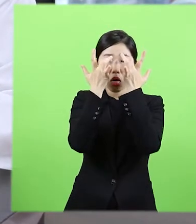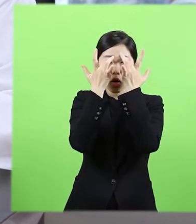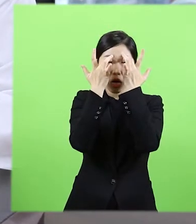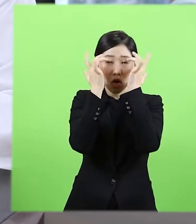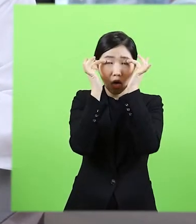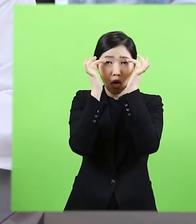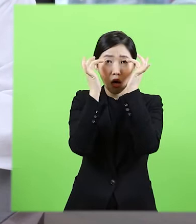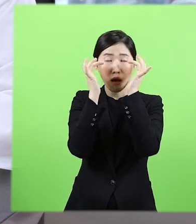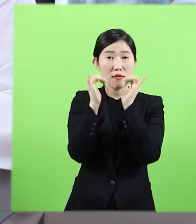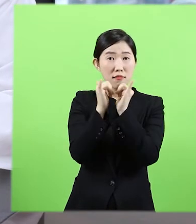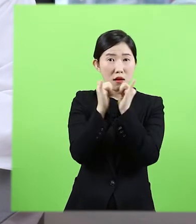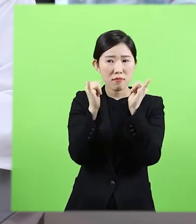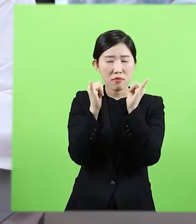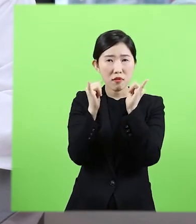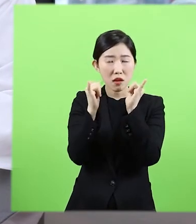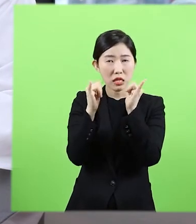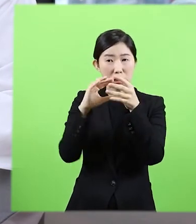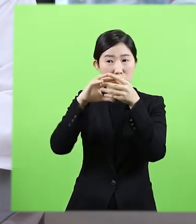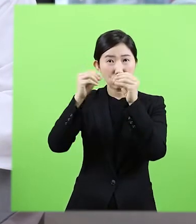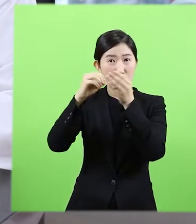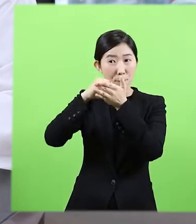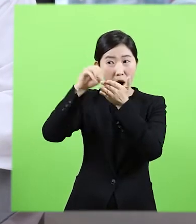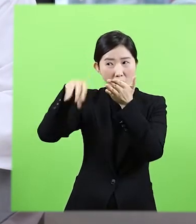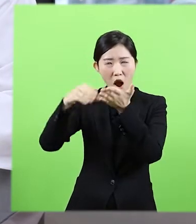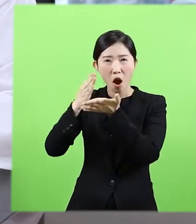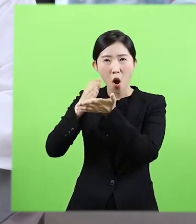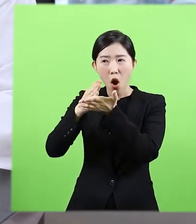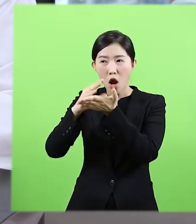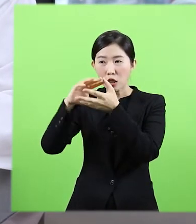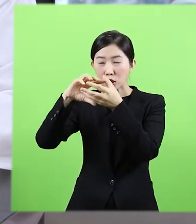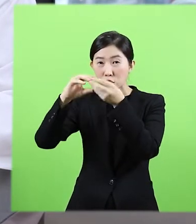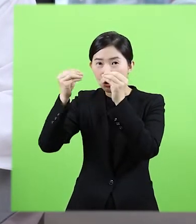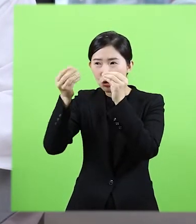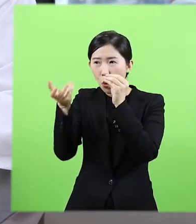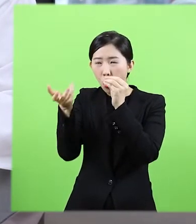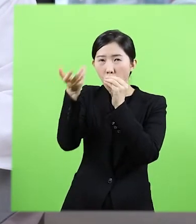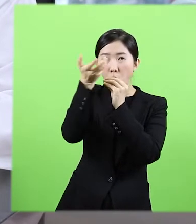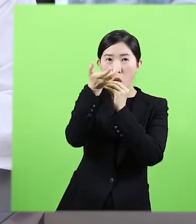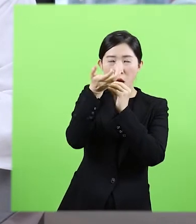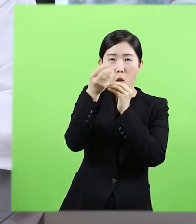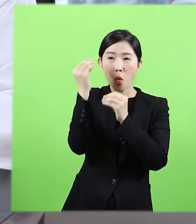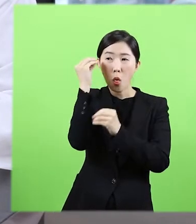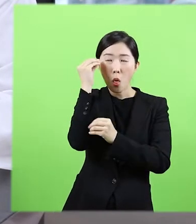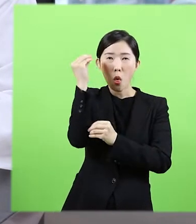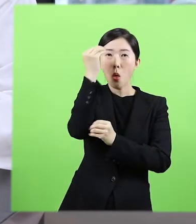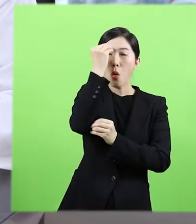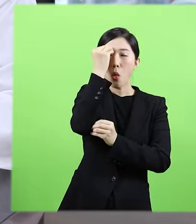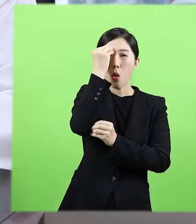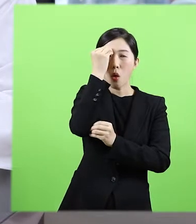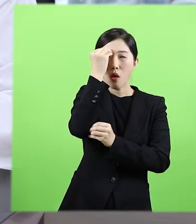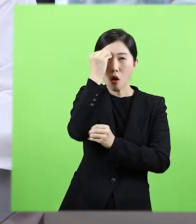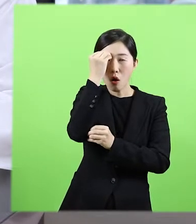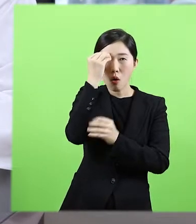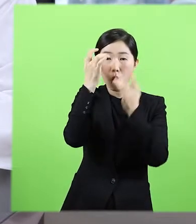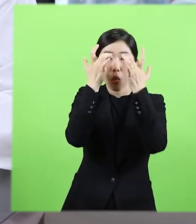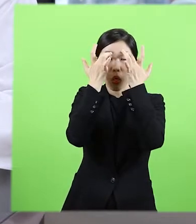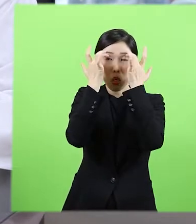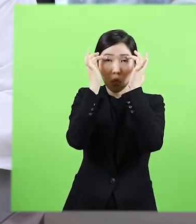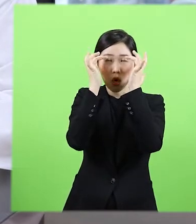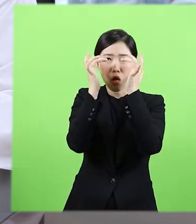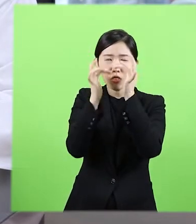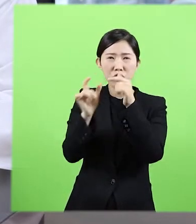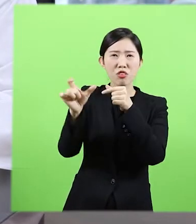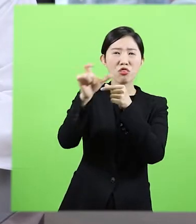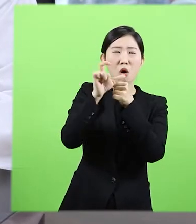또한 눈꺼풀이 꺼지신 분들을 잘라버릴 근육을 이용해서 눈꺼풀을 채워줄 수 있기 때문에